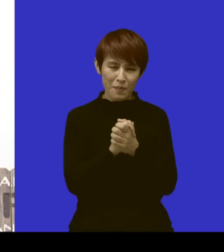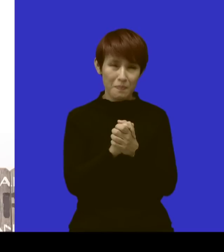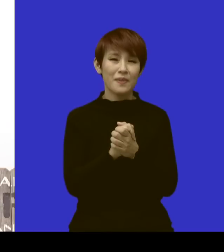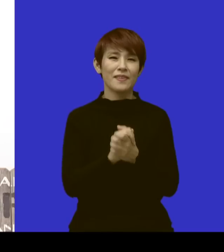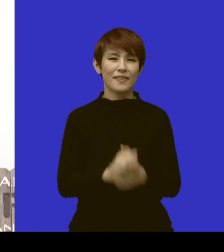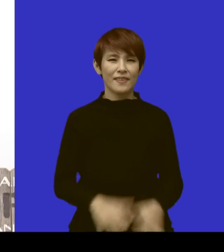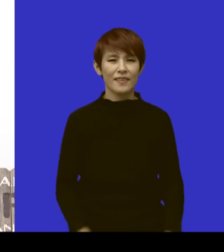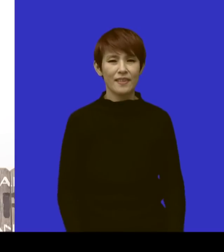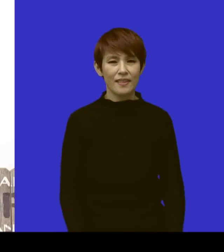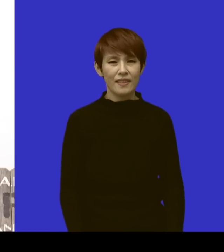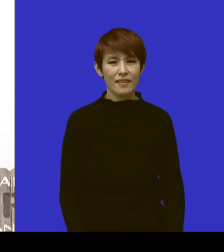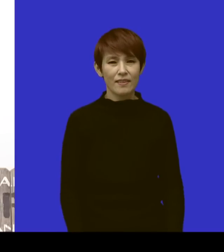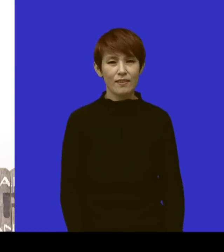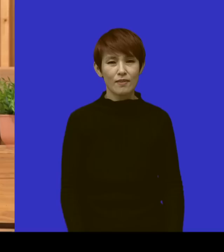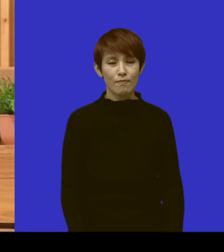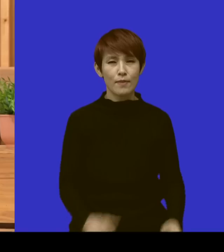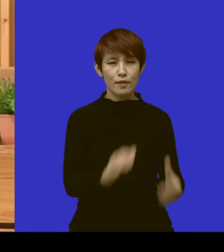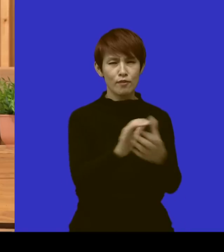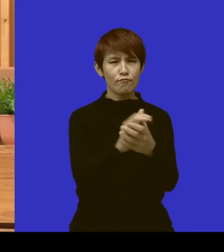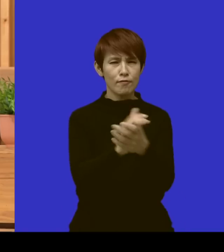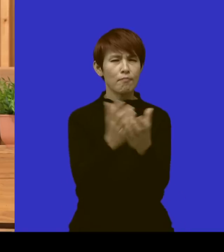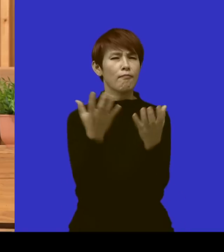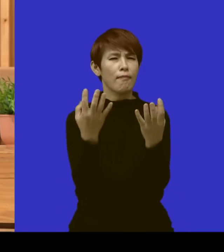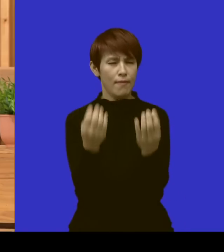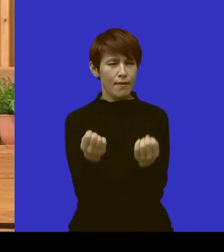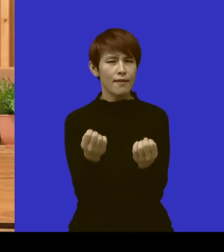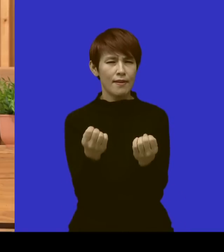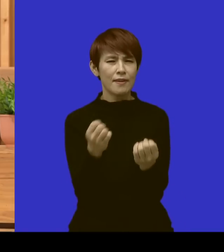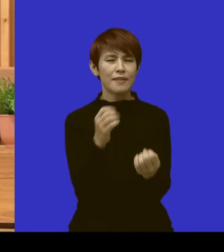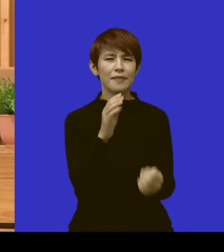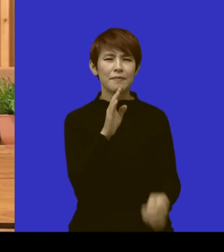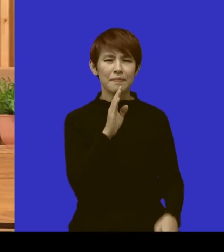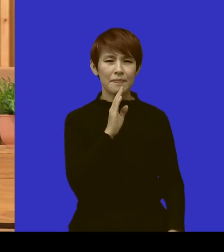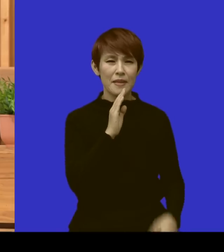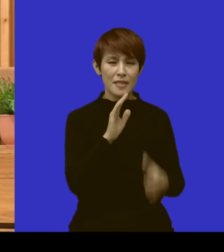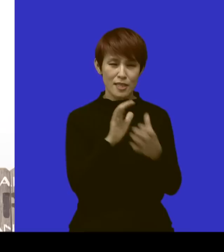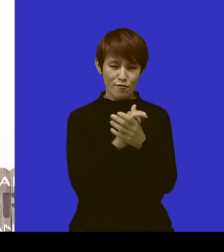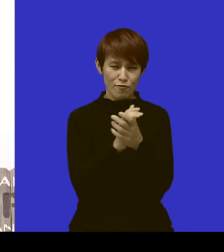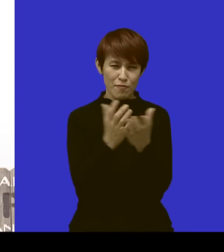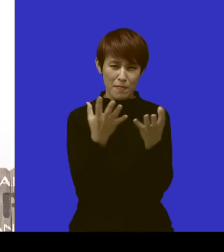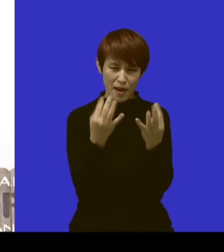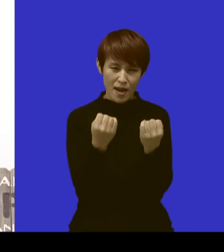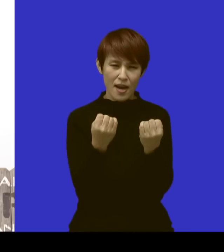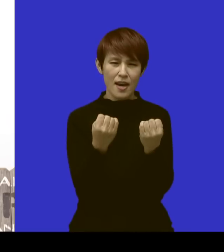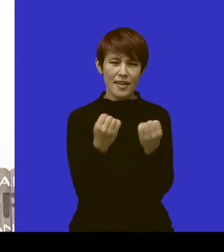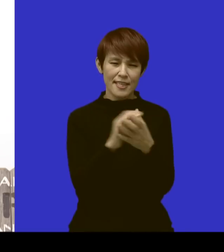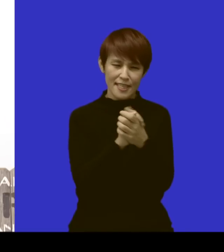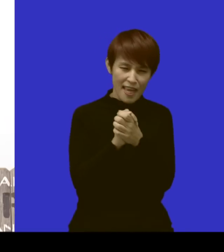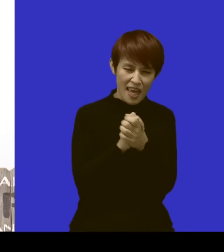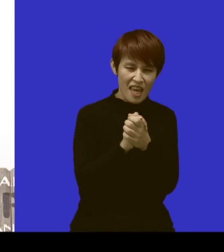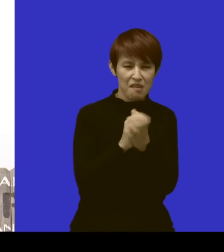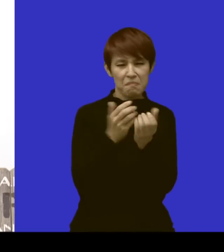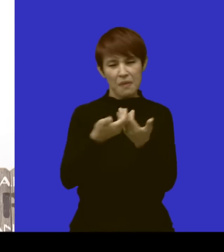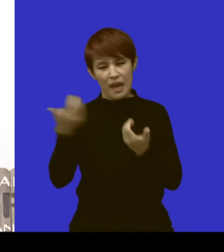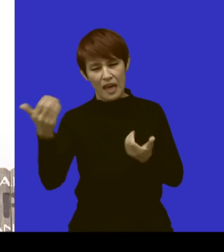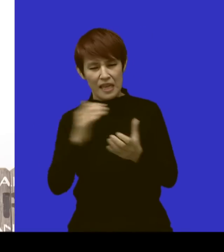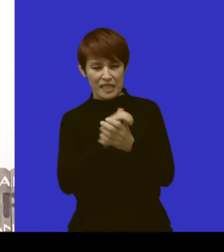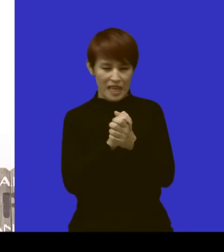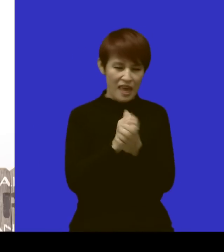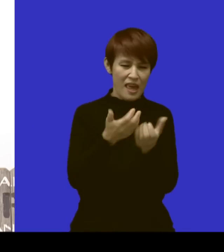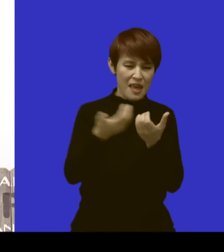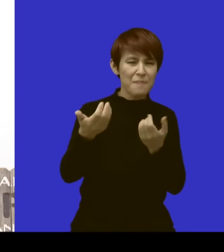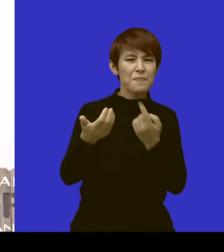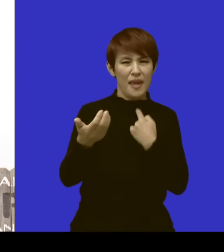근데 정말 많은 친구들이 오고 가고 했어요. 근데 얼마 전에 제가 이제